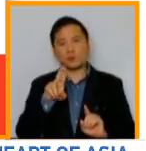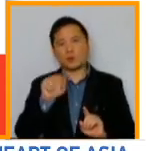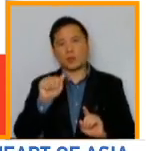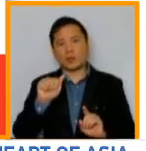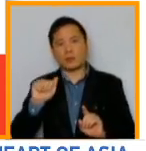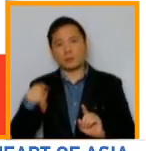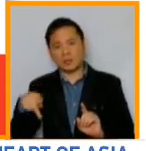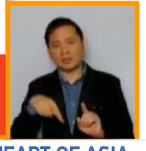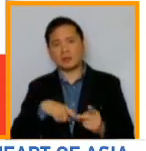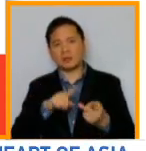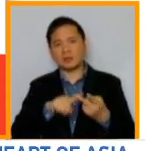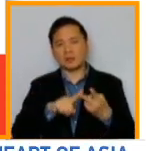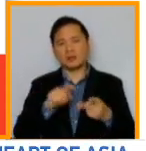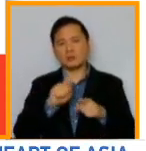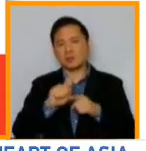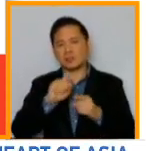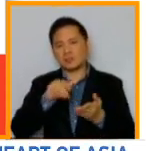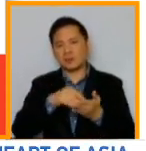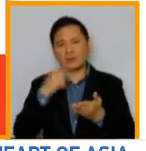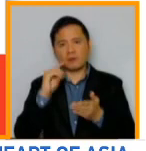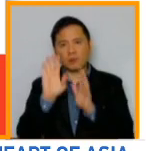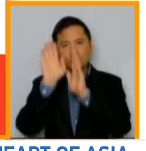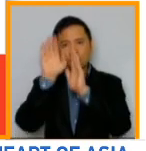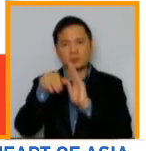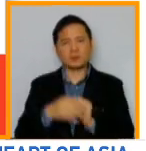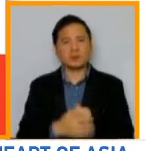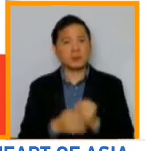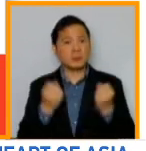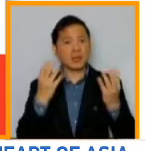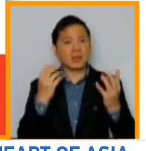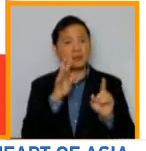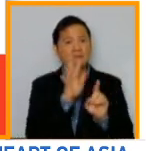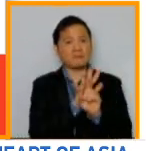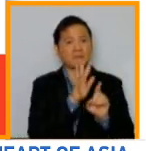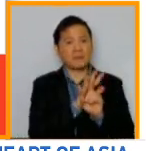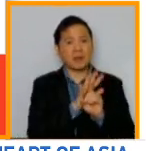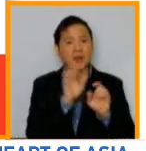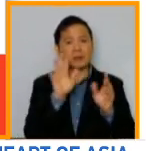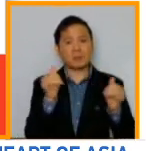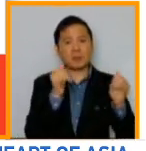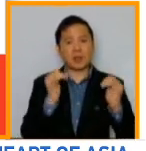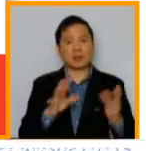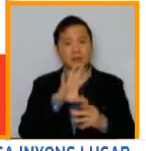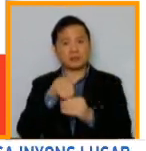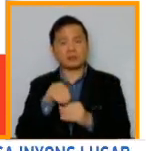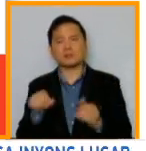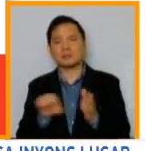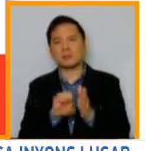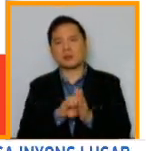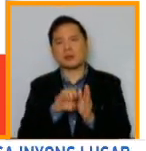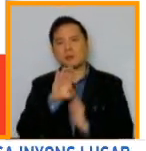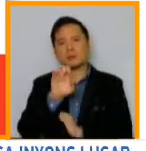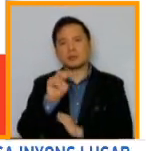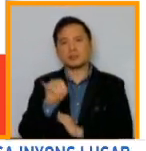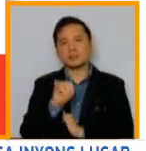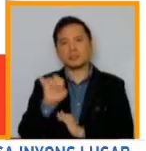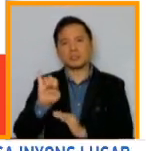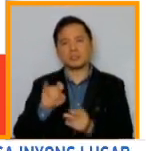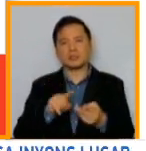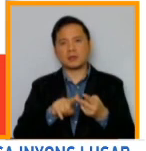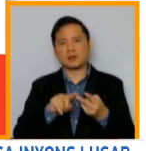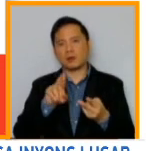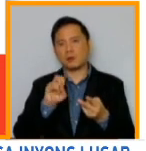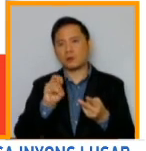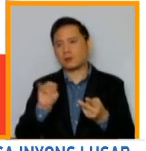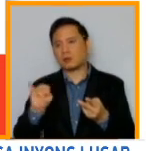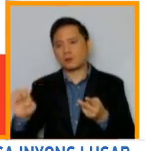Ilan sa mga naging sikat na player na dumaan po sa programa ni Coach ay sina Benji Paras at Ronnie Magsanok. Pati na rin active players ngayon